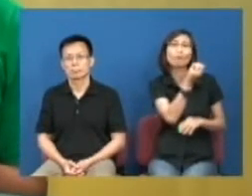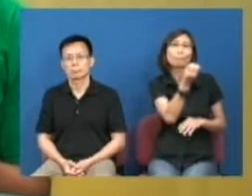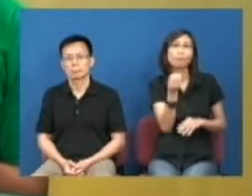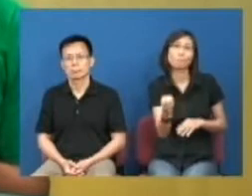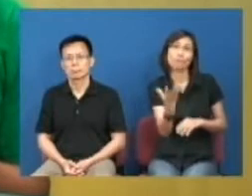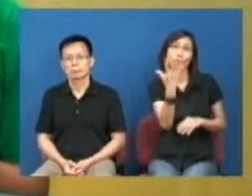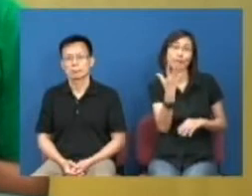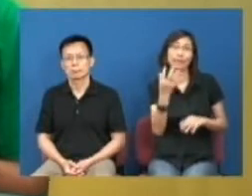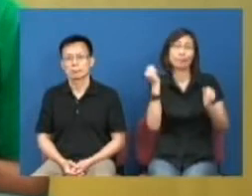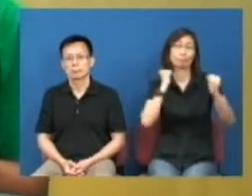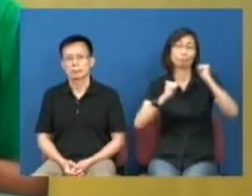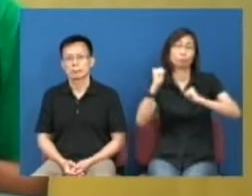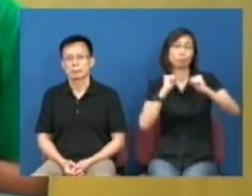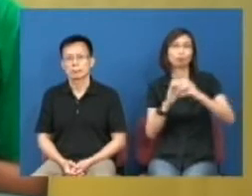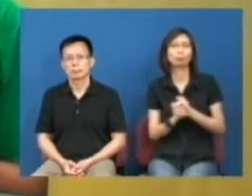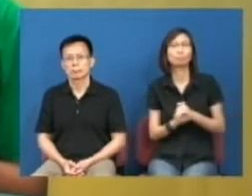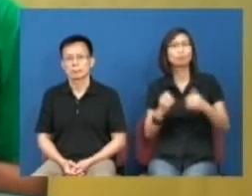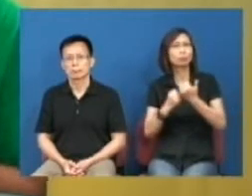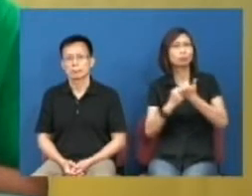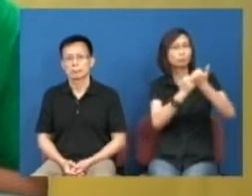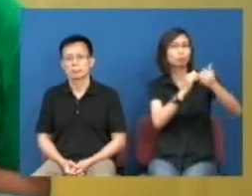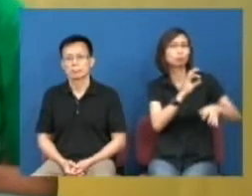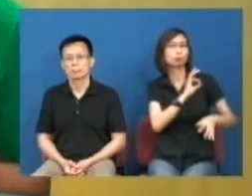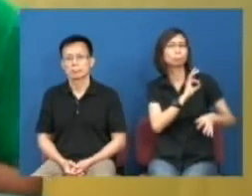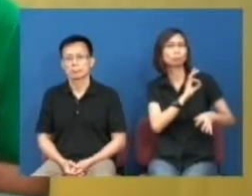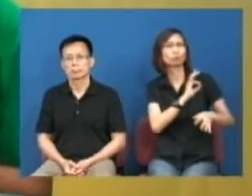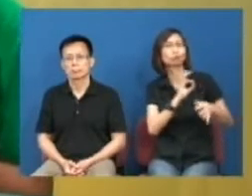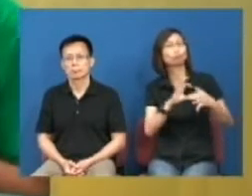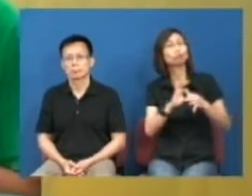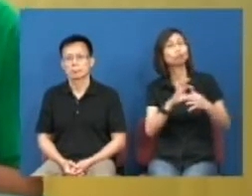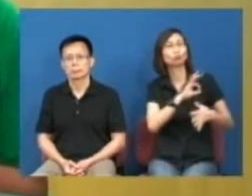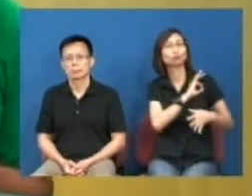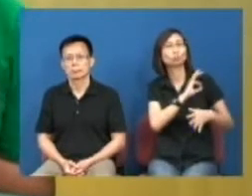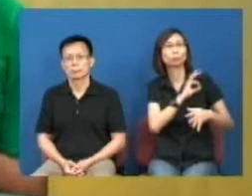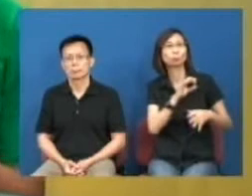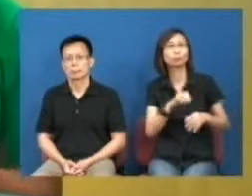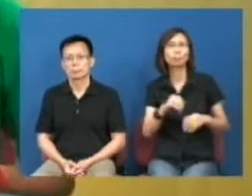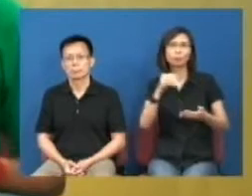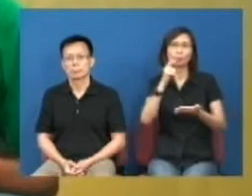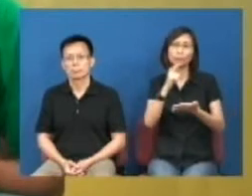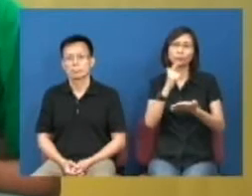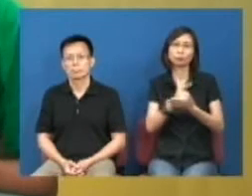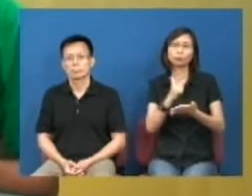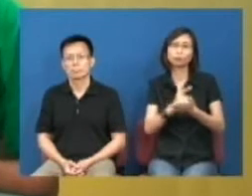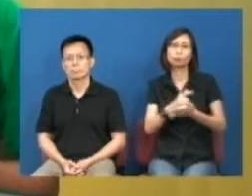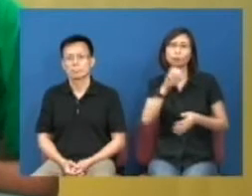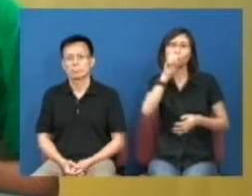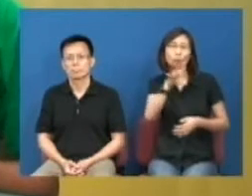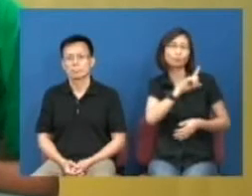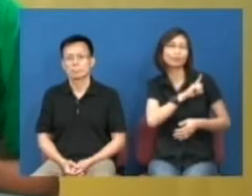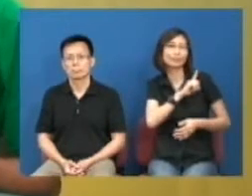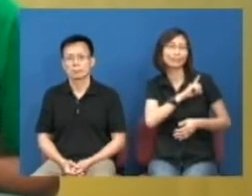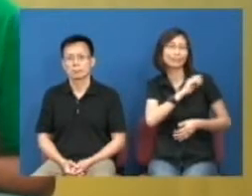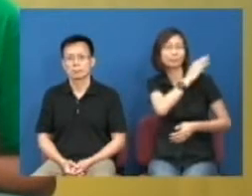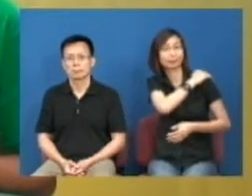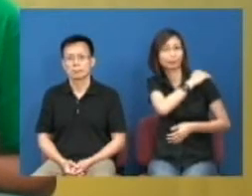咧，我諗支聯會本身都不能夠完全去不提自己的位置或者站在邊度。咁依一個其實即係我係講到當